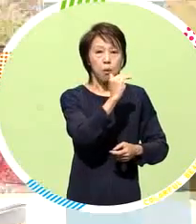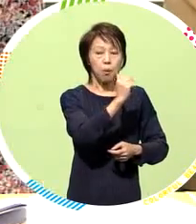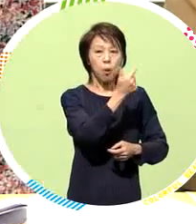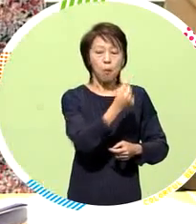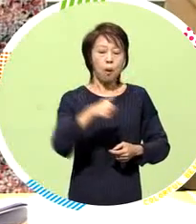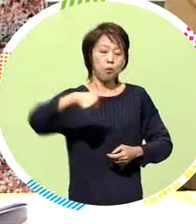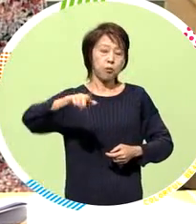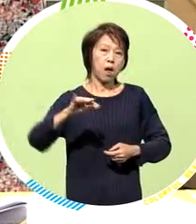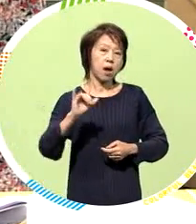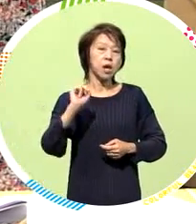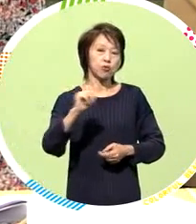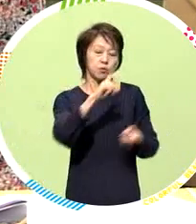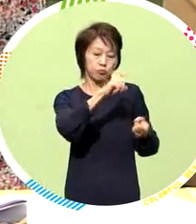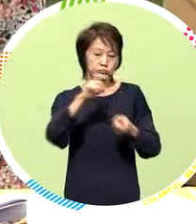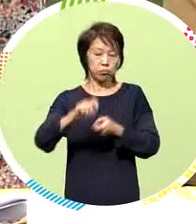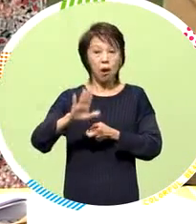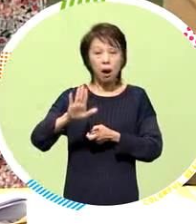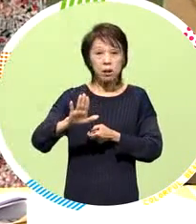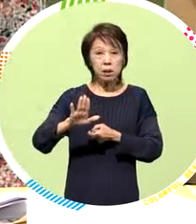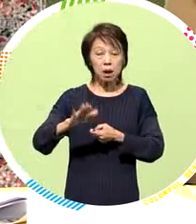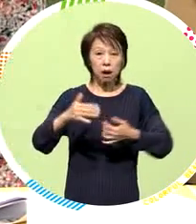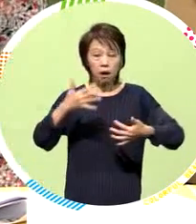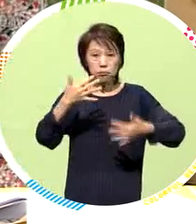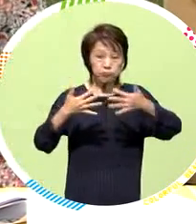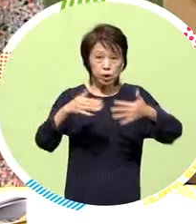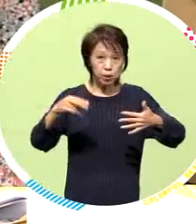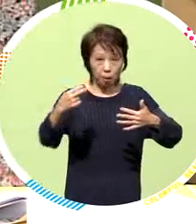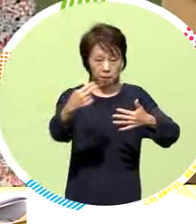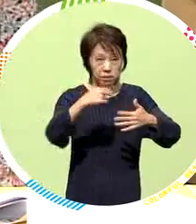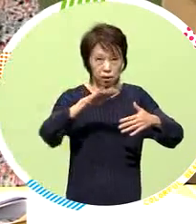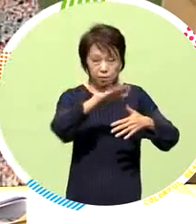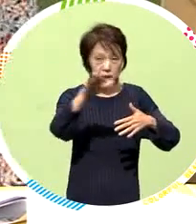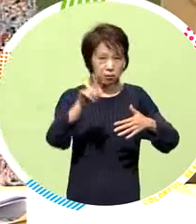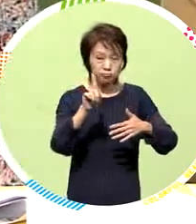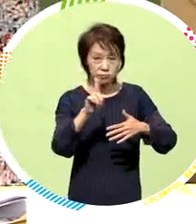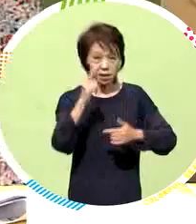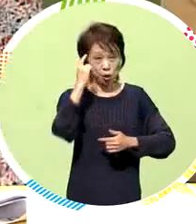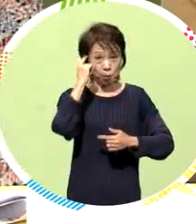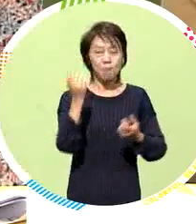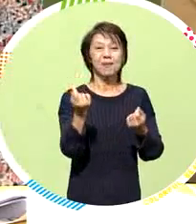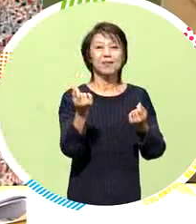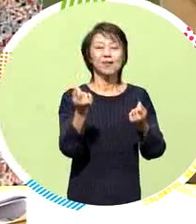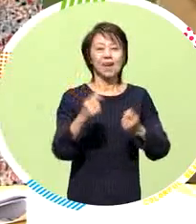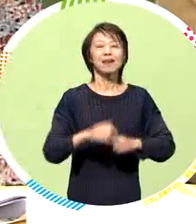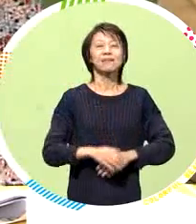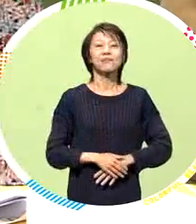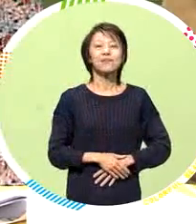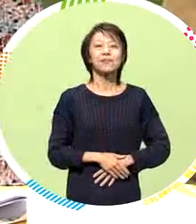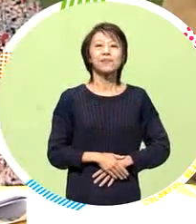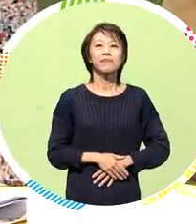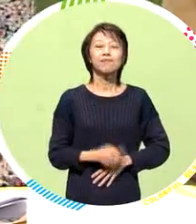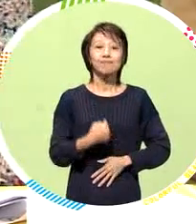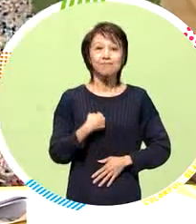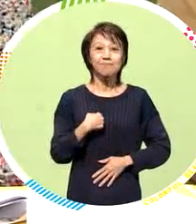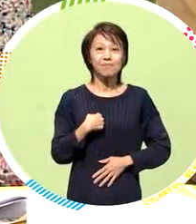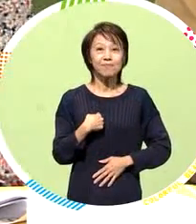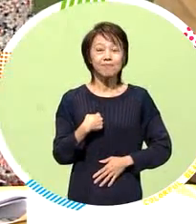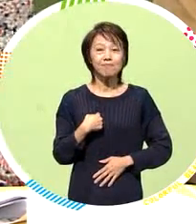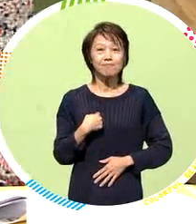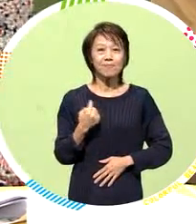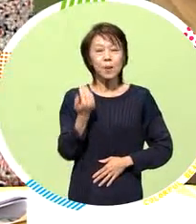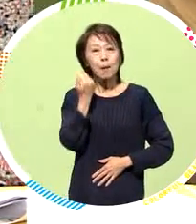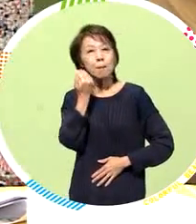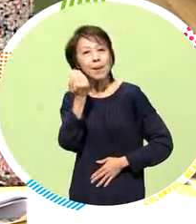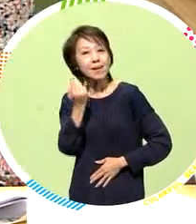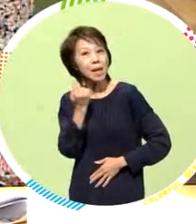フレイルという言葉が出てきたんですけどもね視聴者のみなさんも何かなって思われてる方が多いと思いますのでちょっと取材してもあり